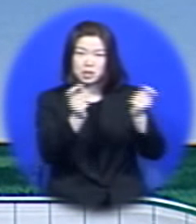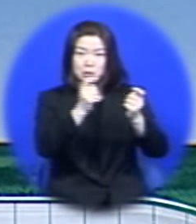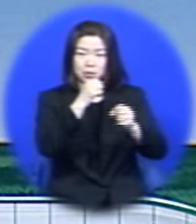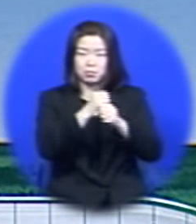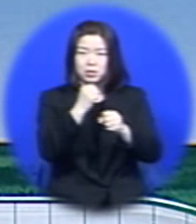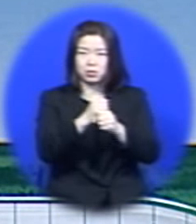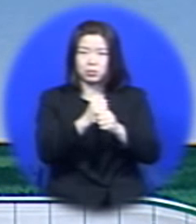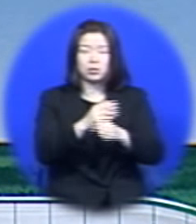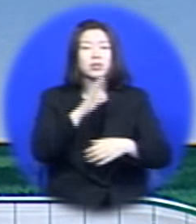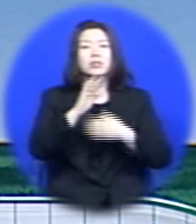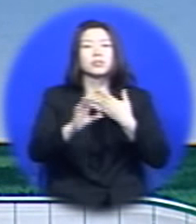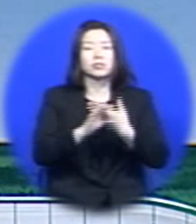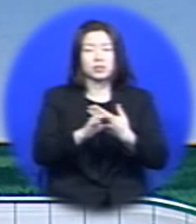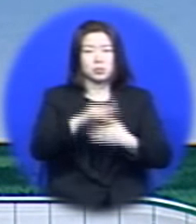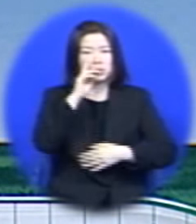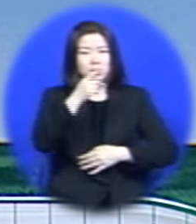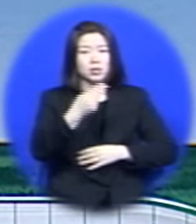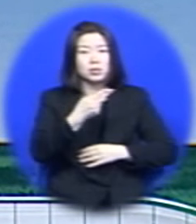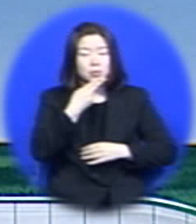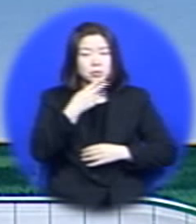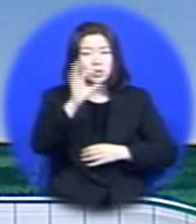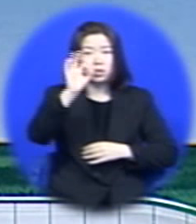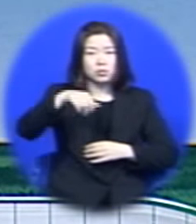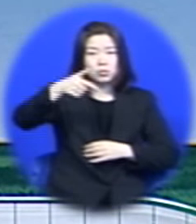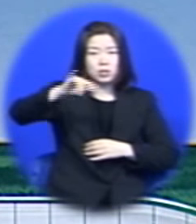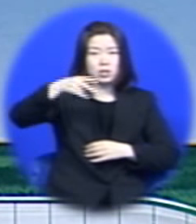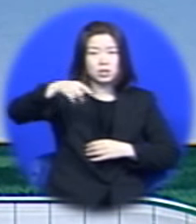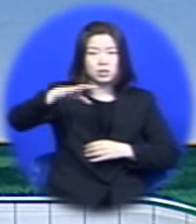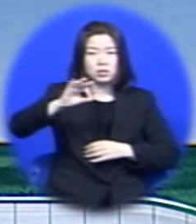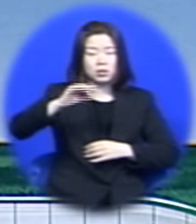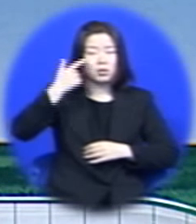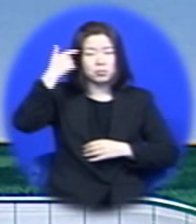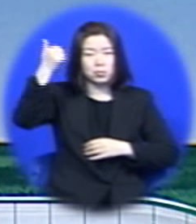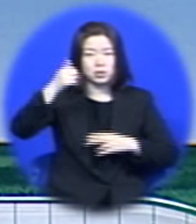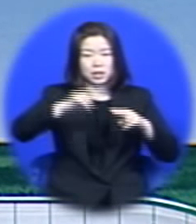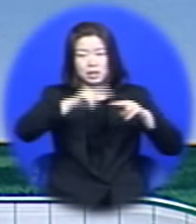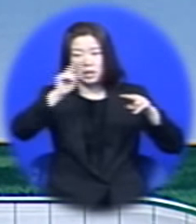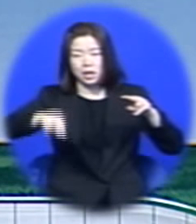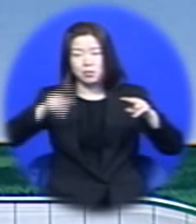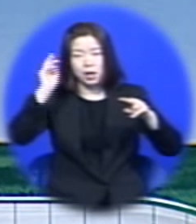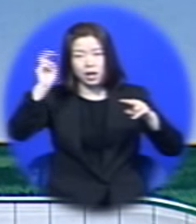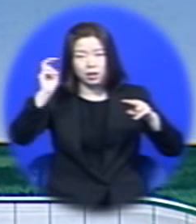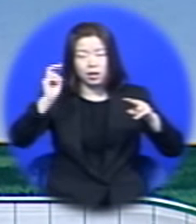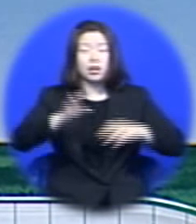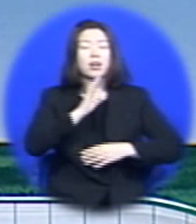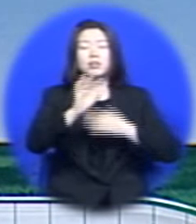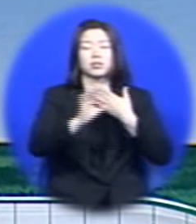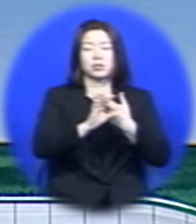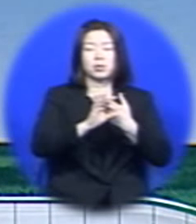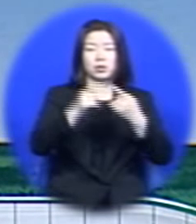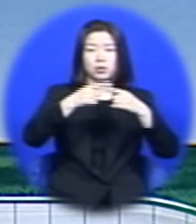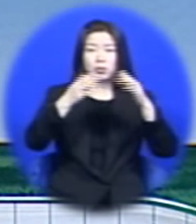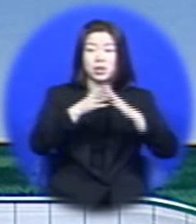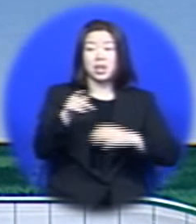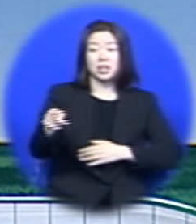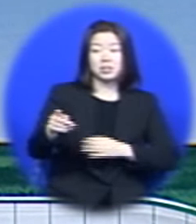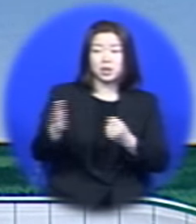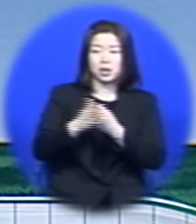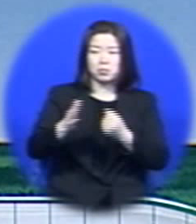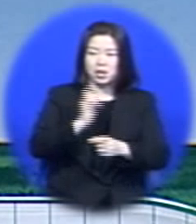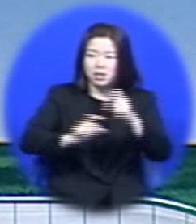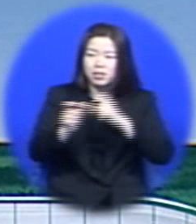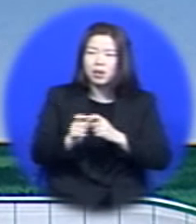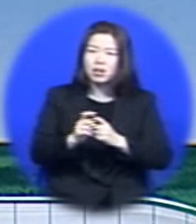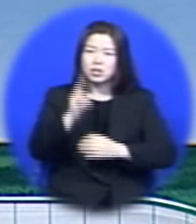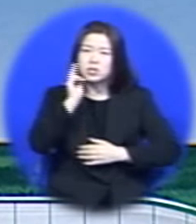그러면 틀림없이 유기성 목사는 사표 쓴다 그럴 거야. 그러면 또 교회는 그것 때문에 더 격하게